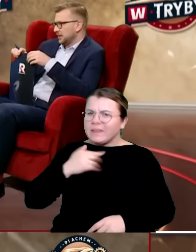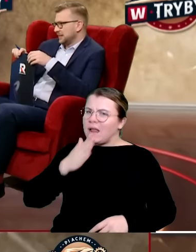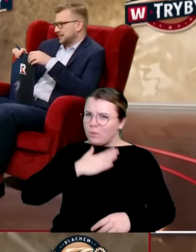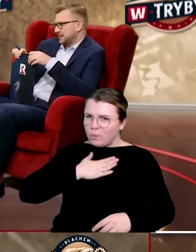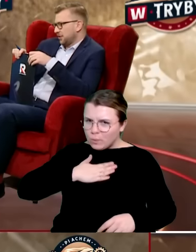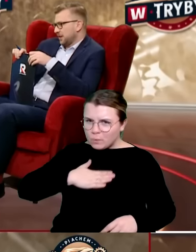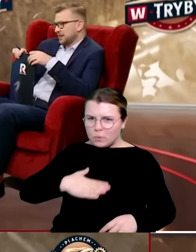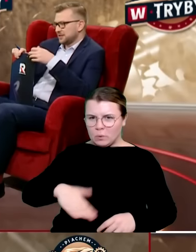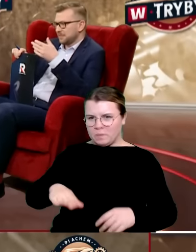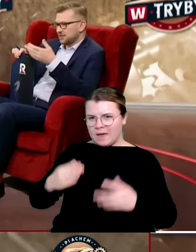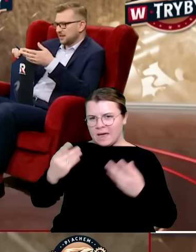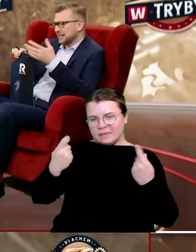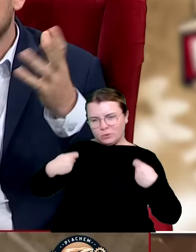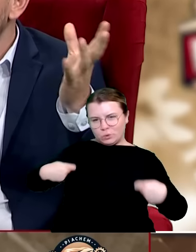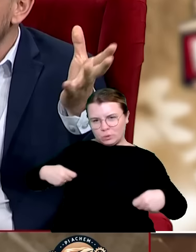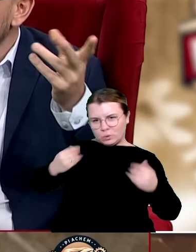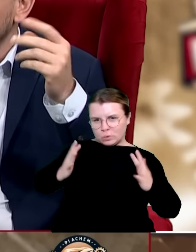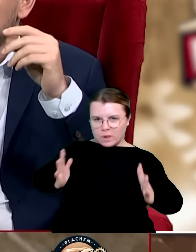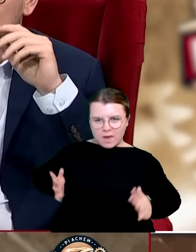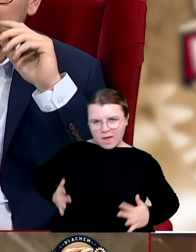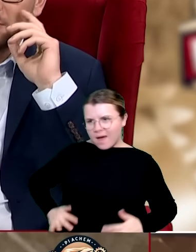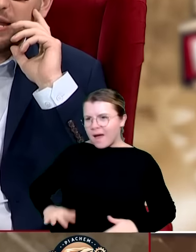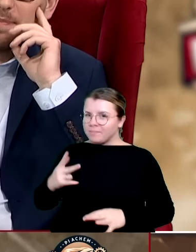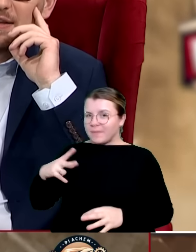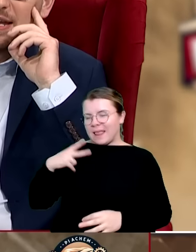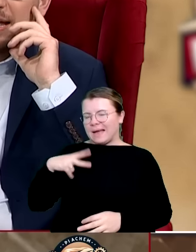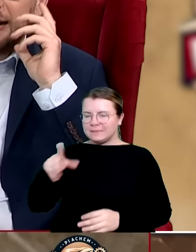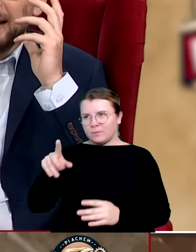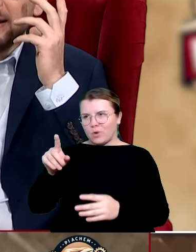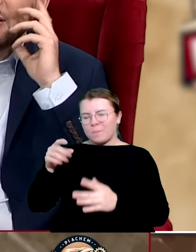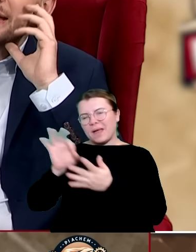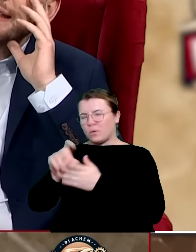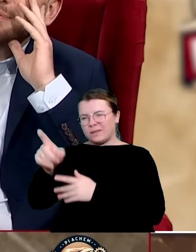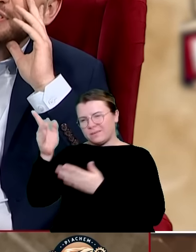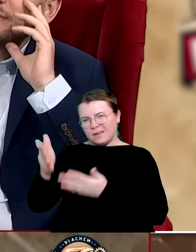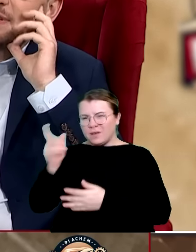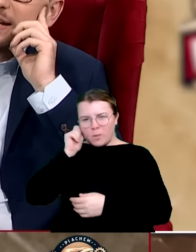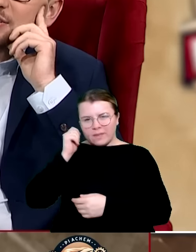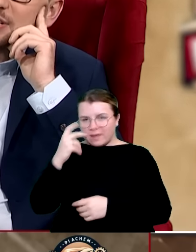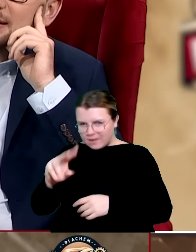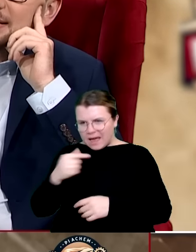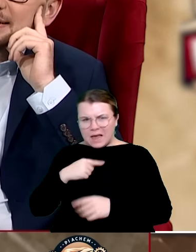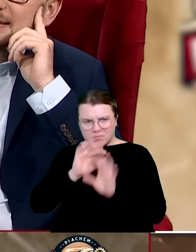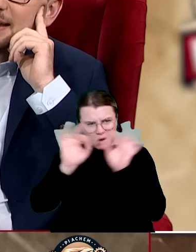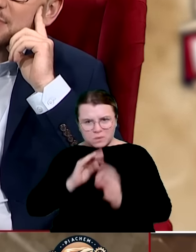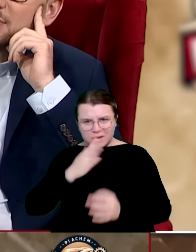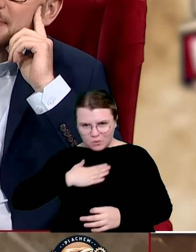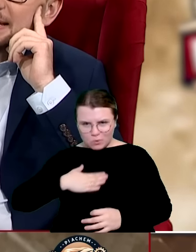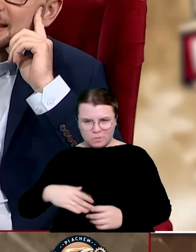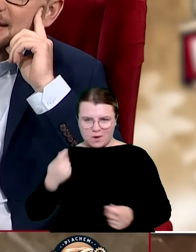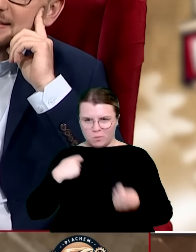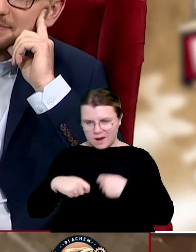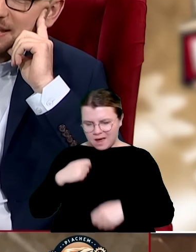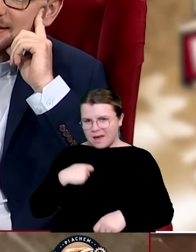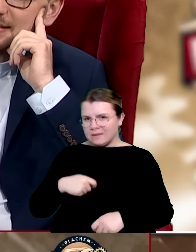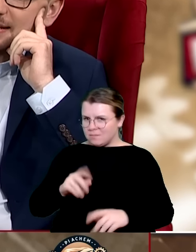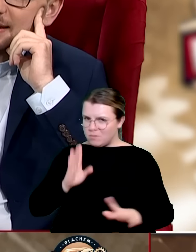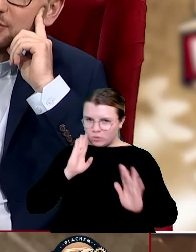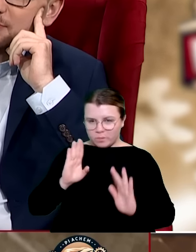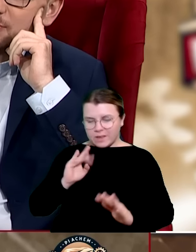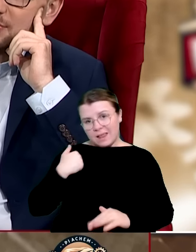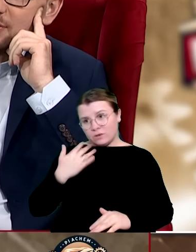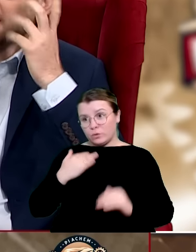typu stroje. Jest to bardzo eleganckie. No może nie w przypadku tej pani, ale no jednak mi się wydaje, że Sejm to chyba nie jest